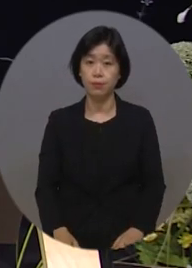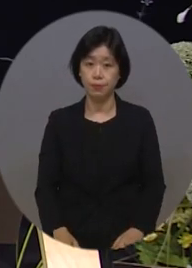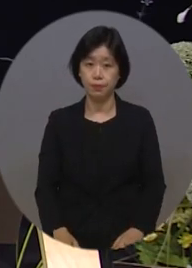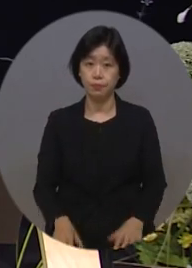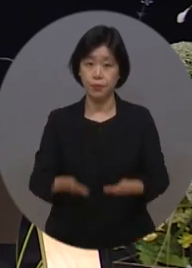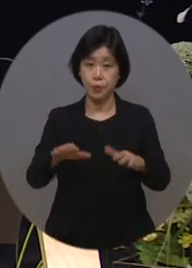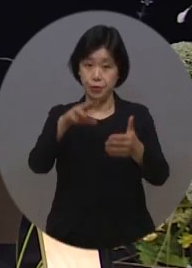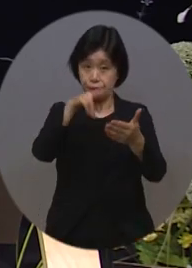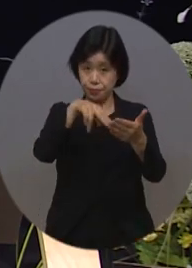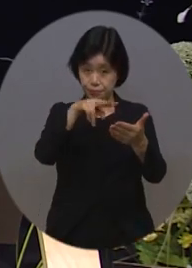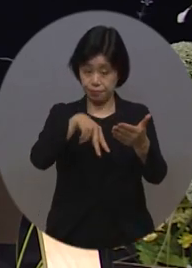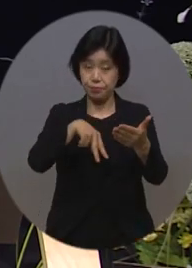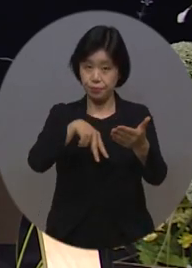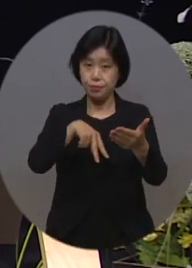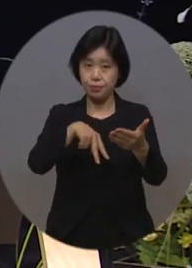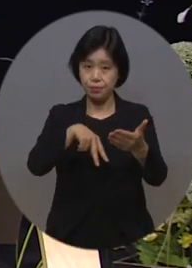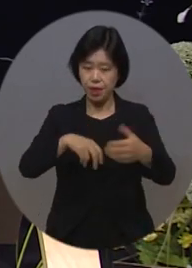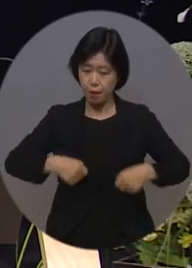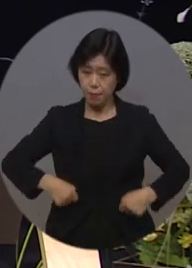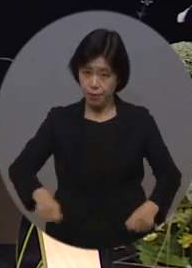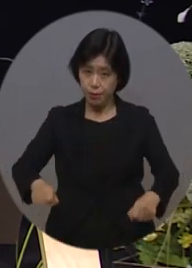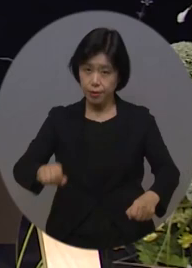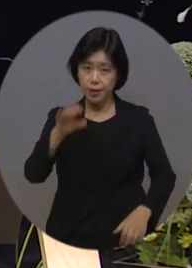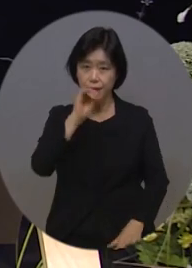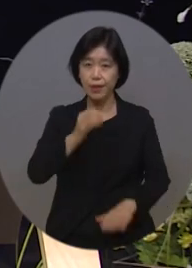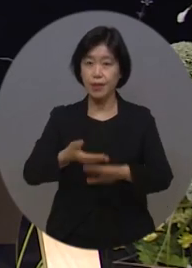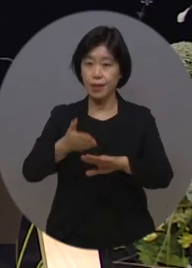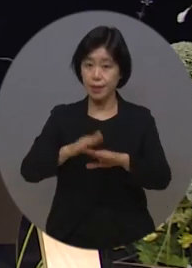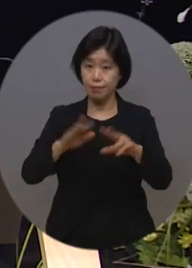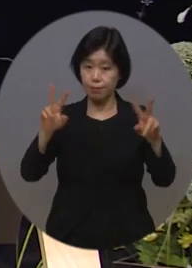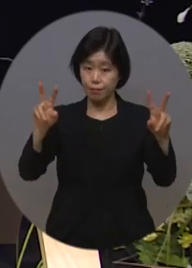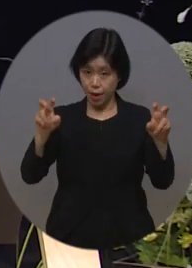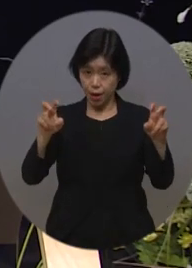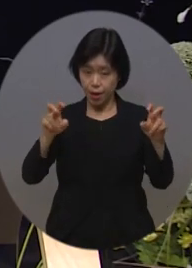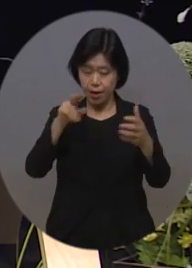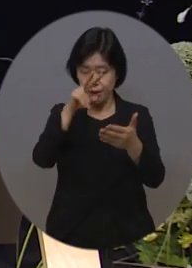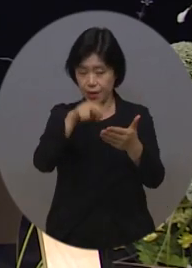오늘 읽은 작품 벗어놓은 스타킹에 그 대답이 있습니다.